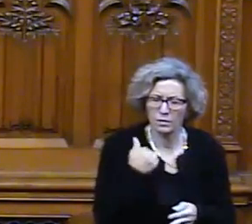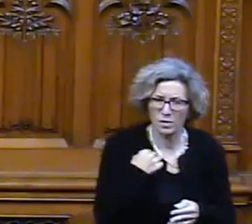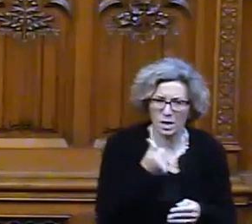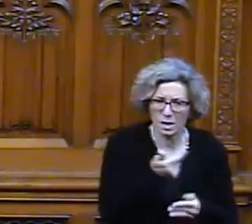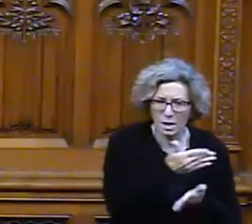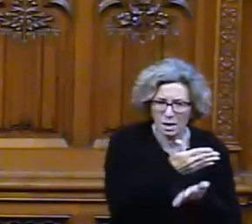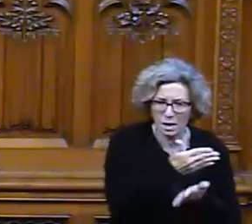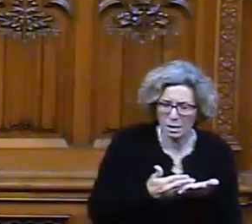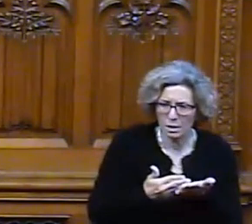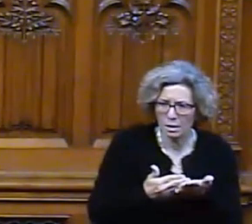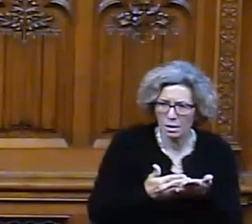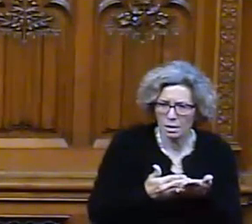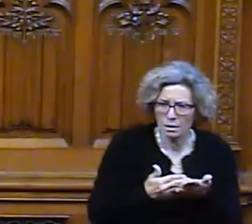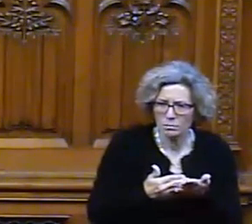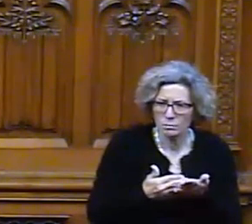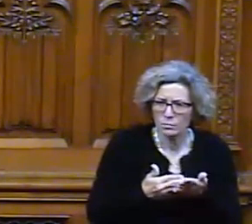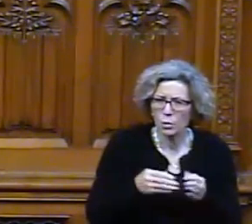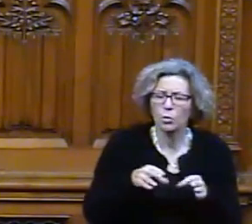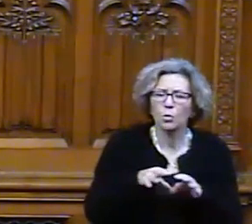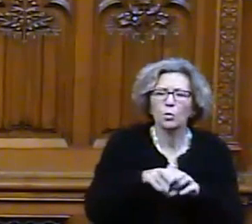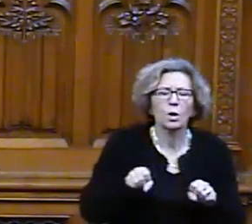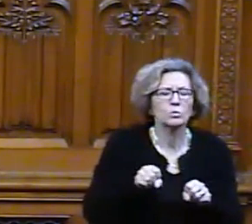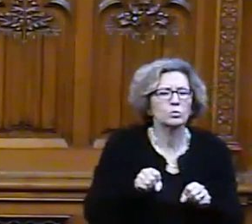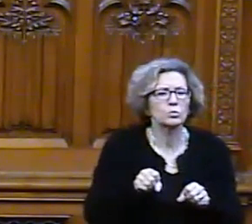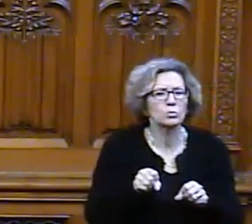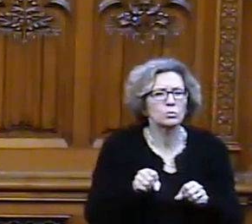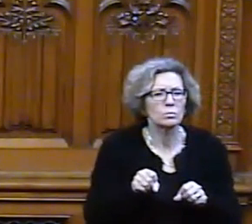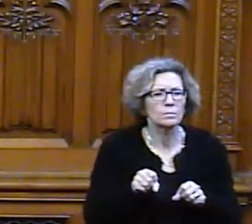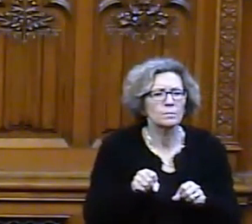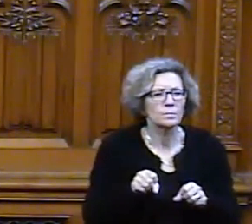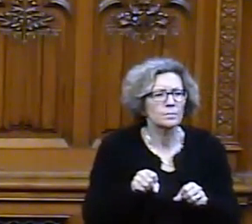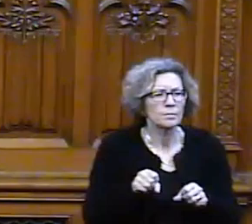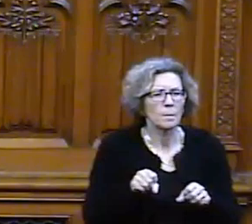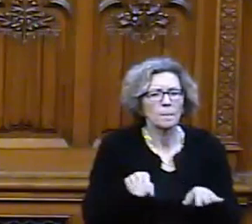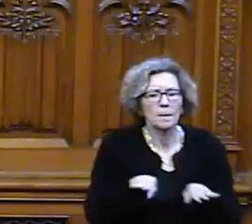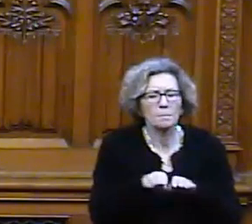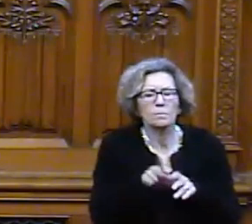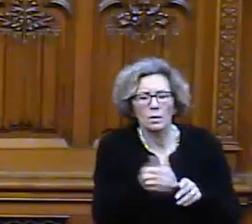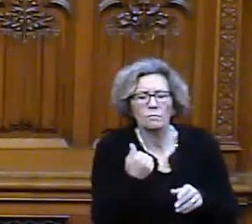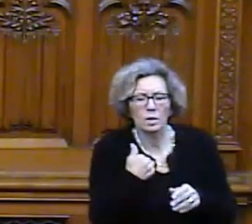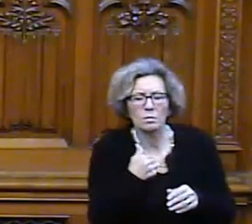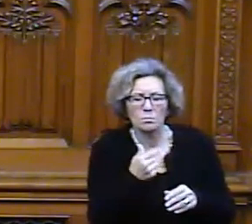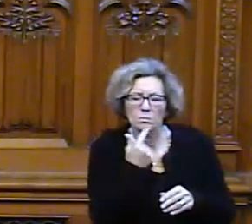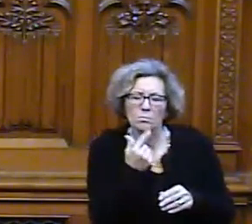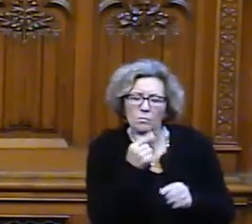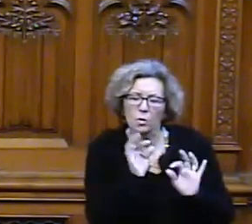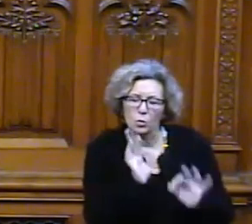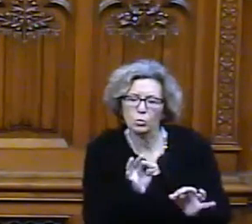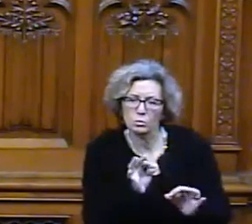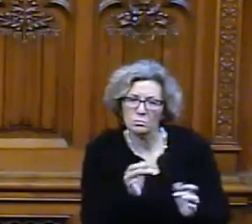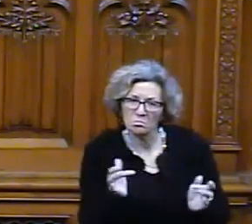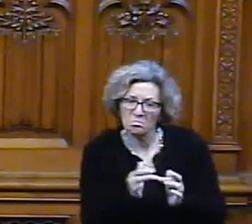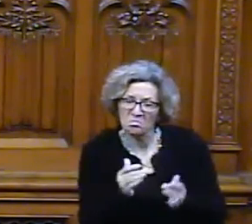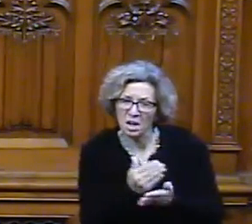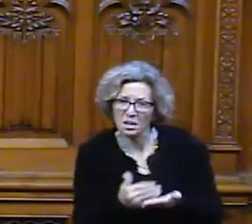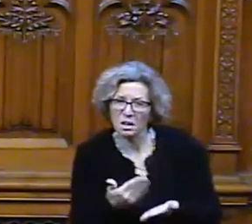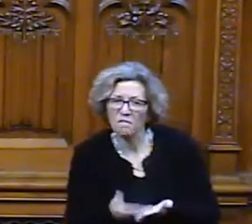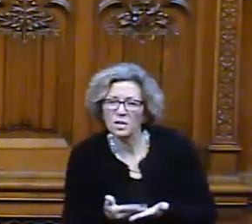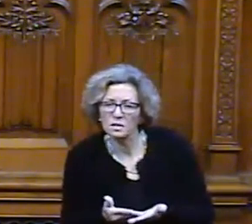des Koalitionsübereinkommens eine echte Novität, die mir gefallen würde. Das Gegenteil ist der